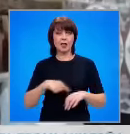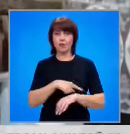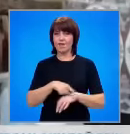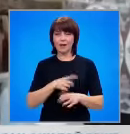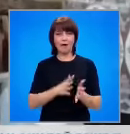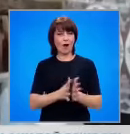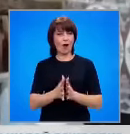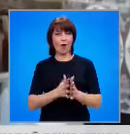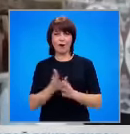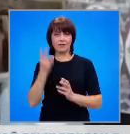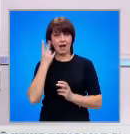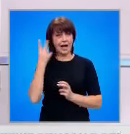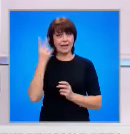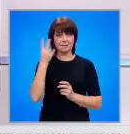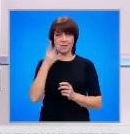това.